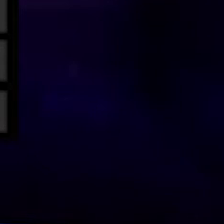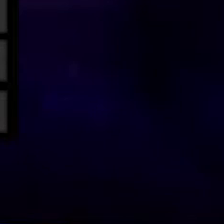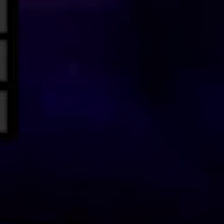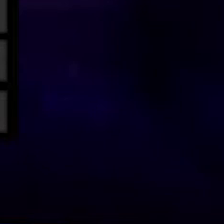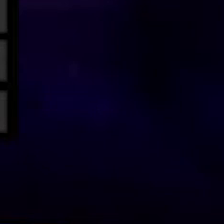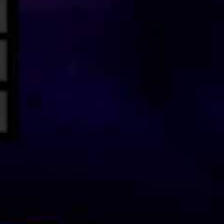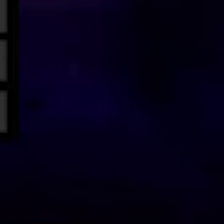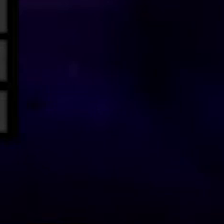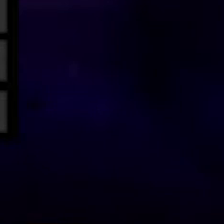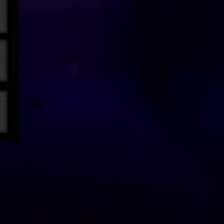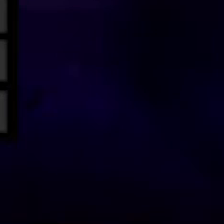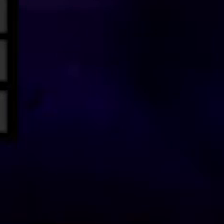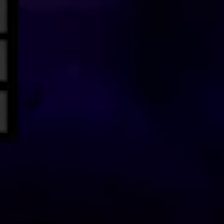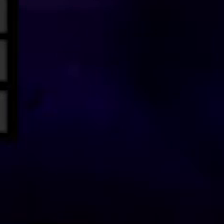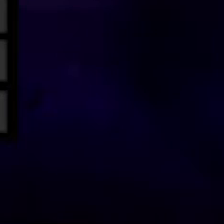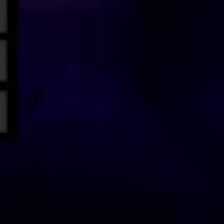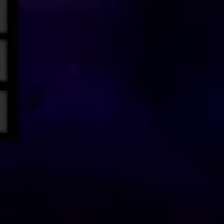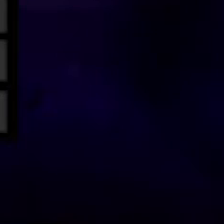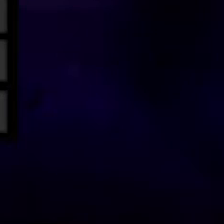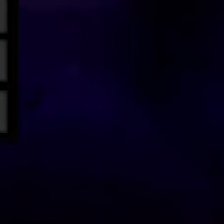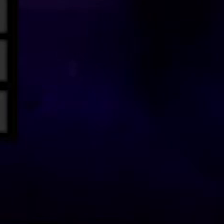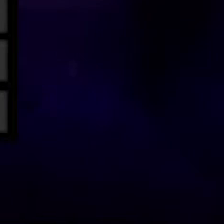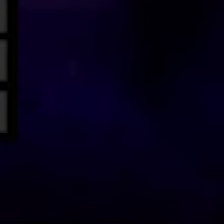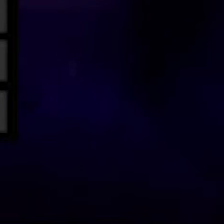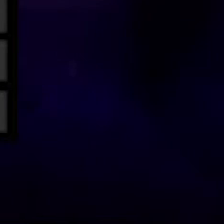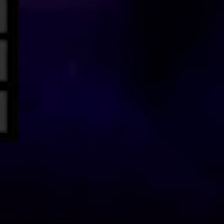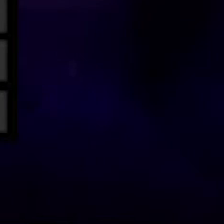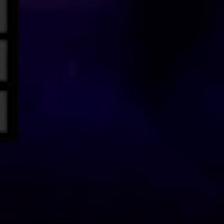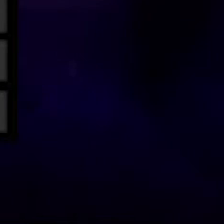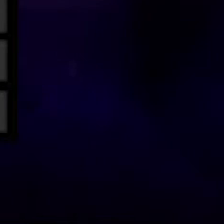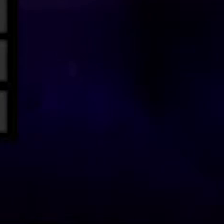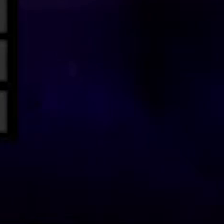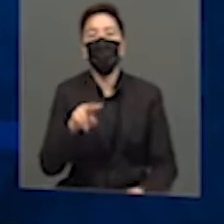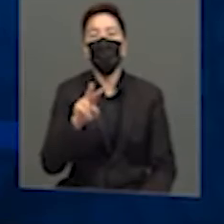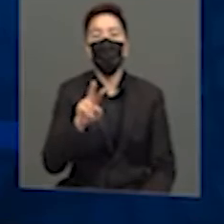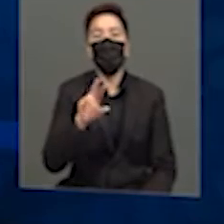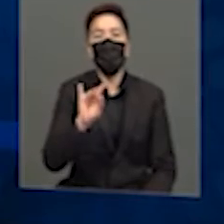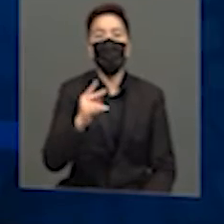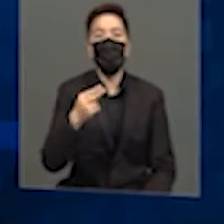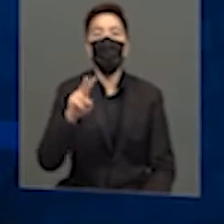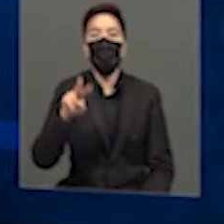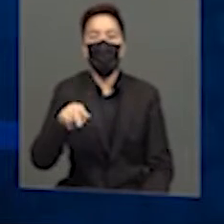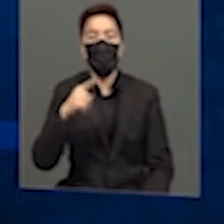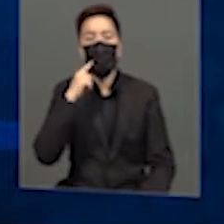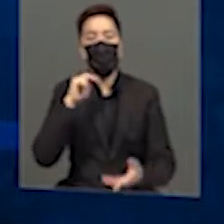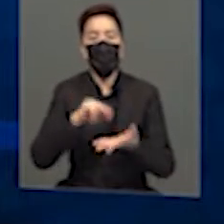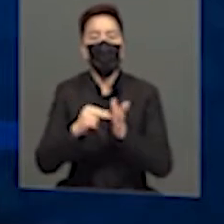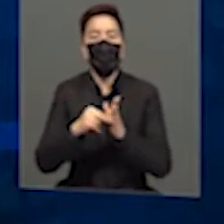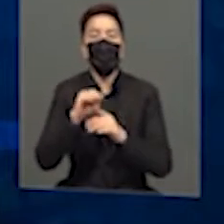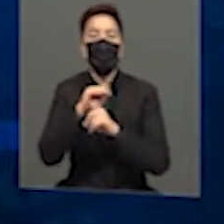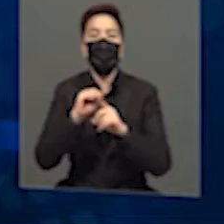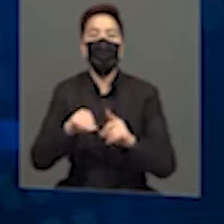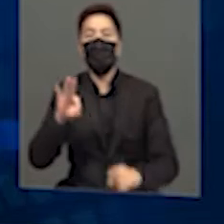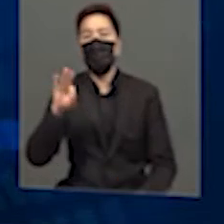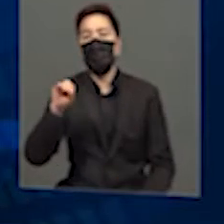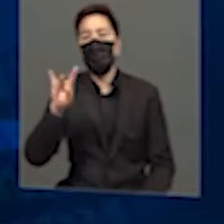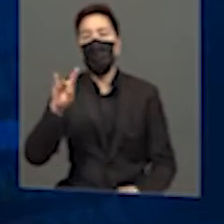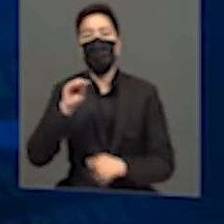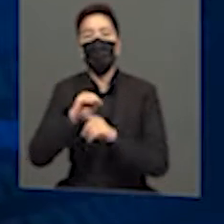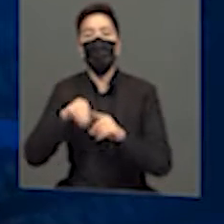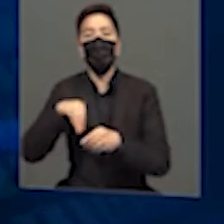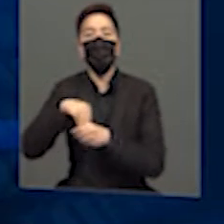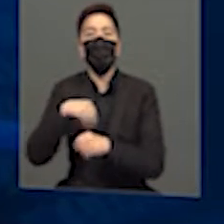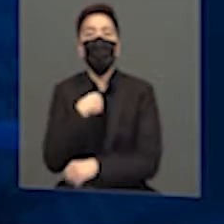ก็มีประเด็นจากการแถลงของทีมโฆษกศปภคุณหมอพิสมัยเมื่อวานเนี่ย